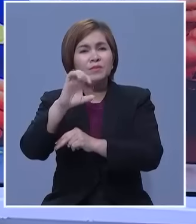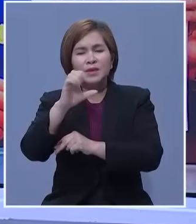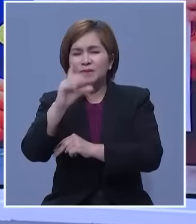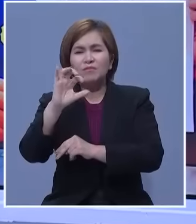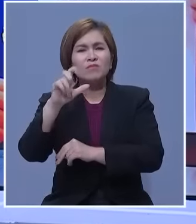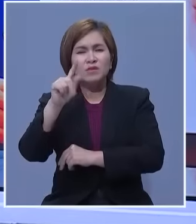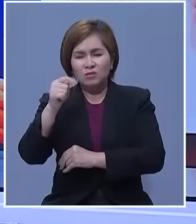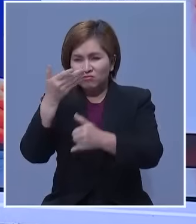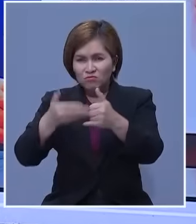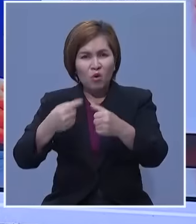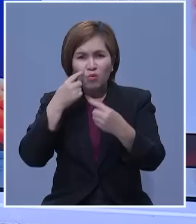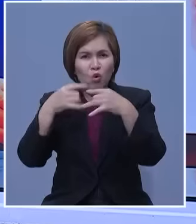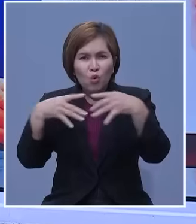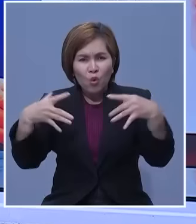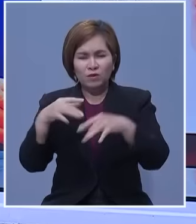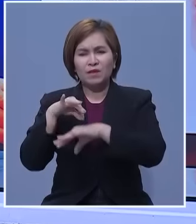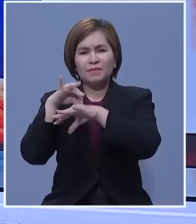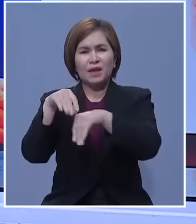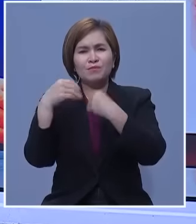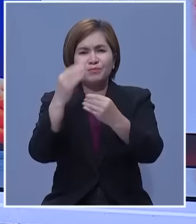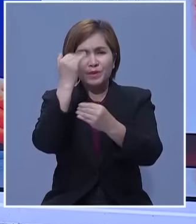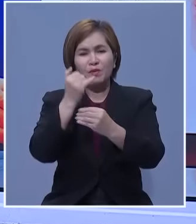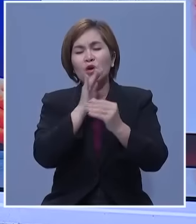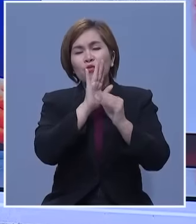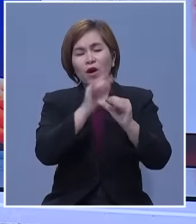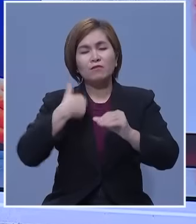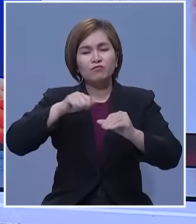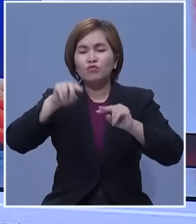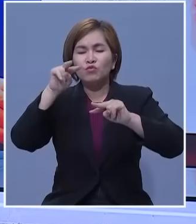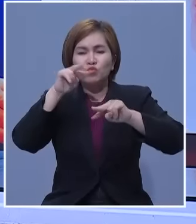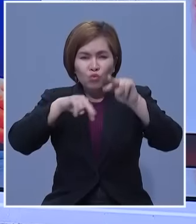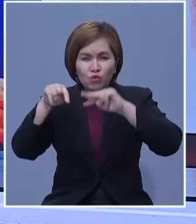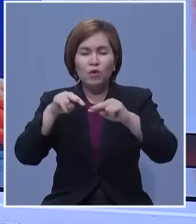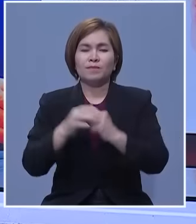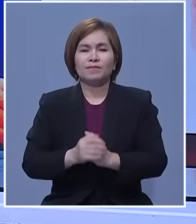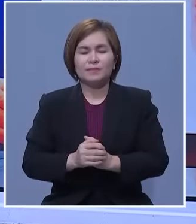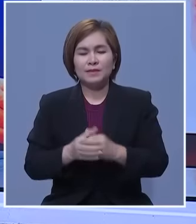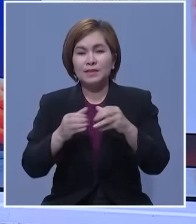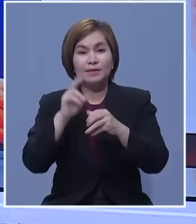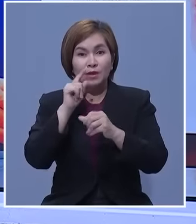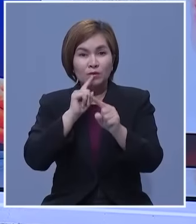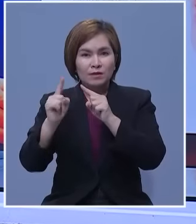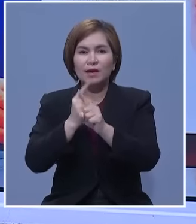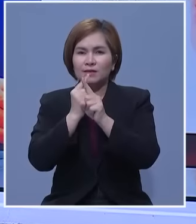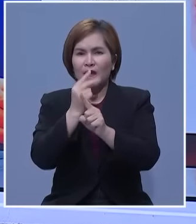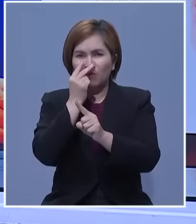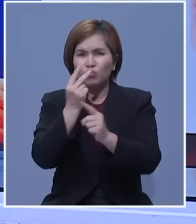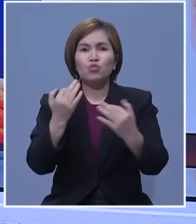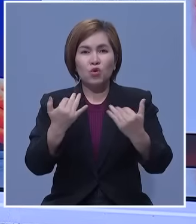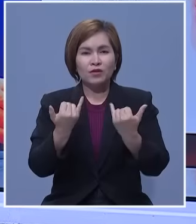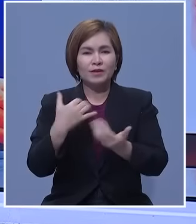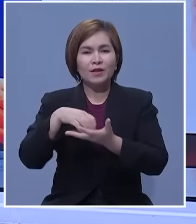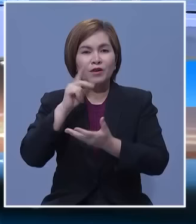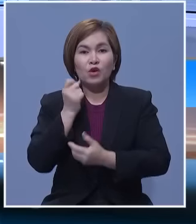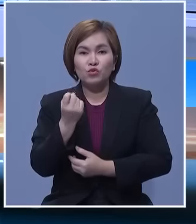ามไม่เหมาะสมนะคะบรรยากาศล่าสุดเห็นบอกสื่อไปเกาะติดกันหลายสำนักเลยนะคะติดตามกับคุณนิชการแววคล้ายหงรายงานสดเข้ามา